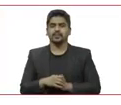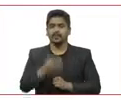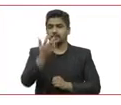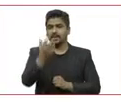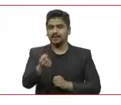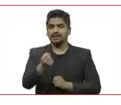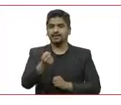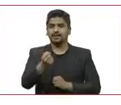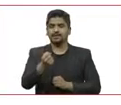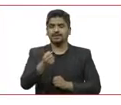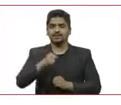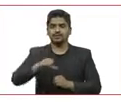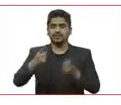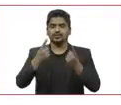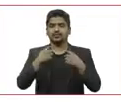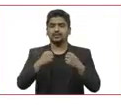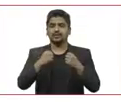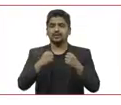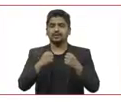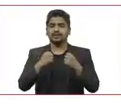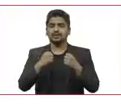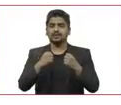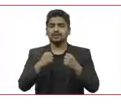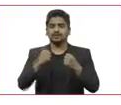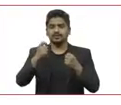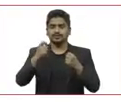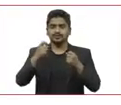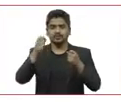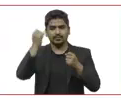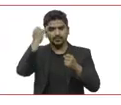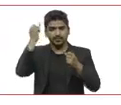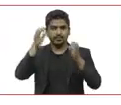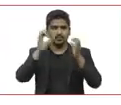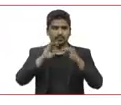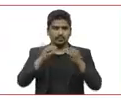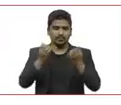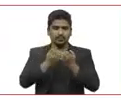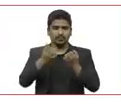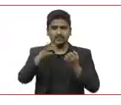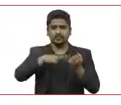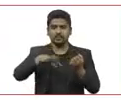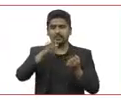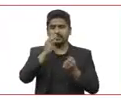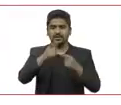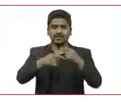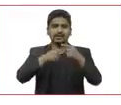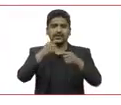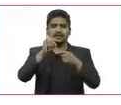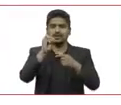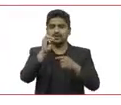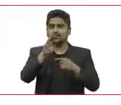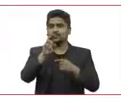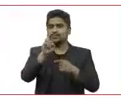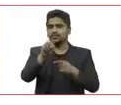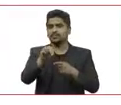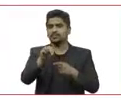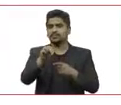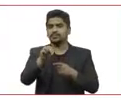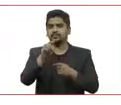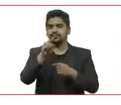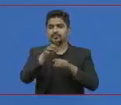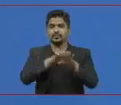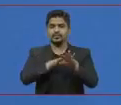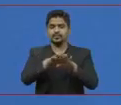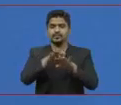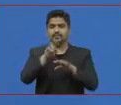बाँकी जनस्वास्थ्यका सावधानीहरू अपनाउनु पर्ने हामी सबैले निरन्तरता दिइ नै रहौँ।